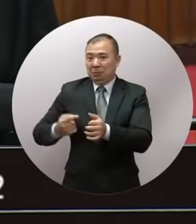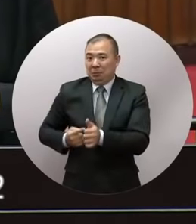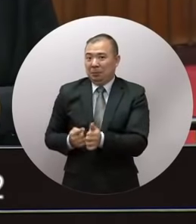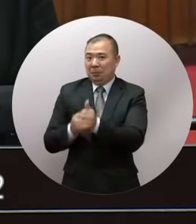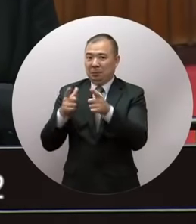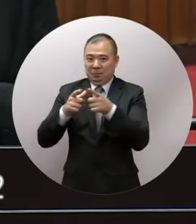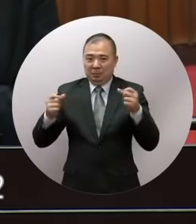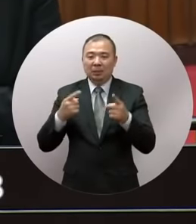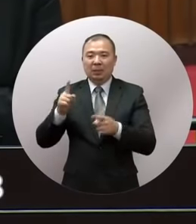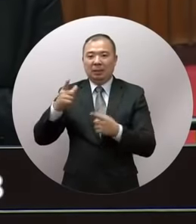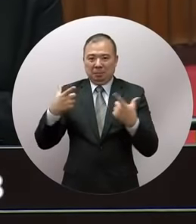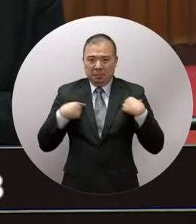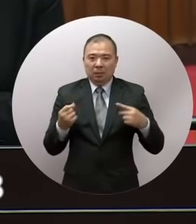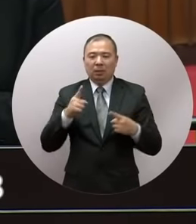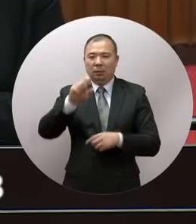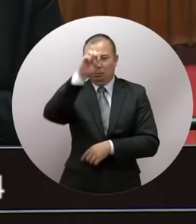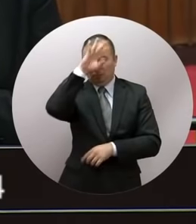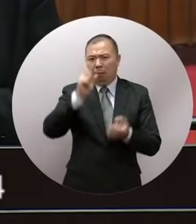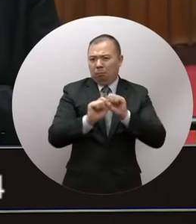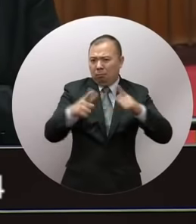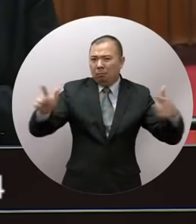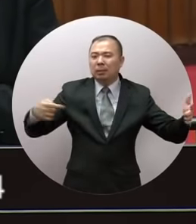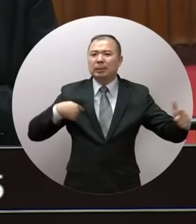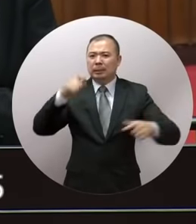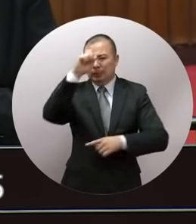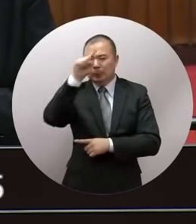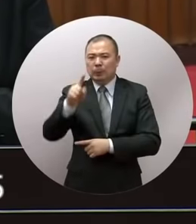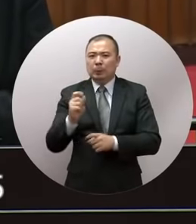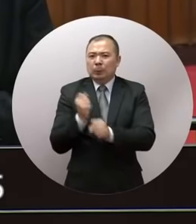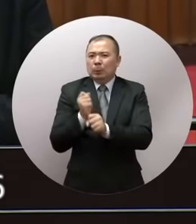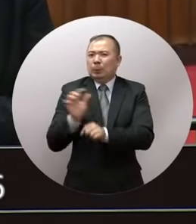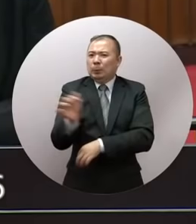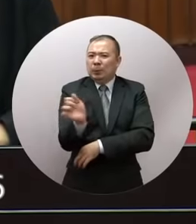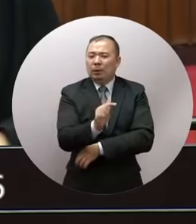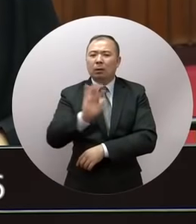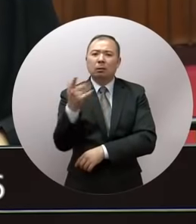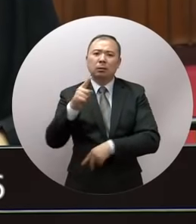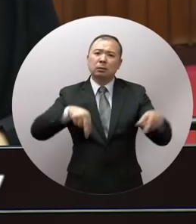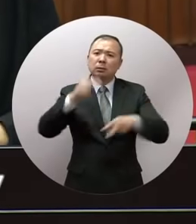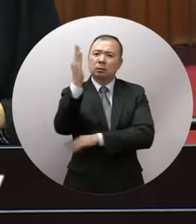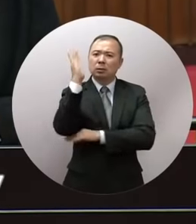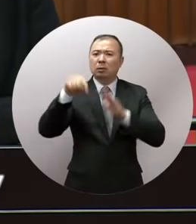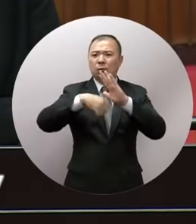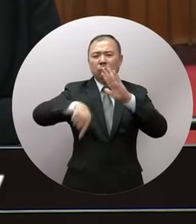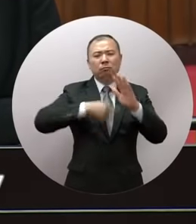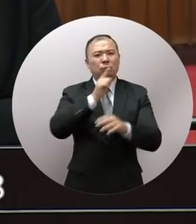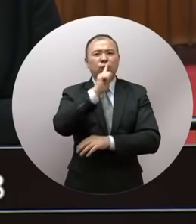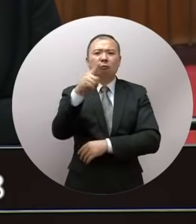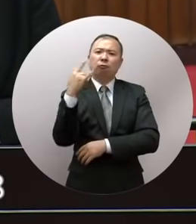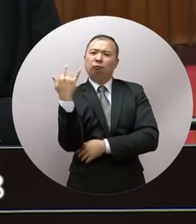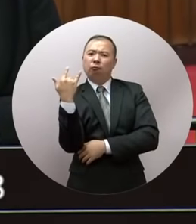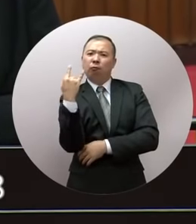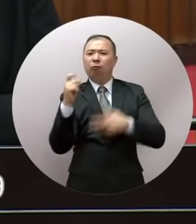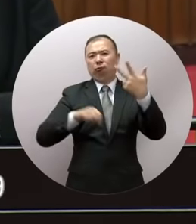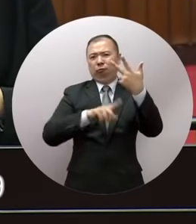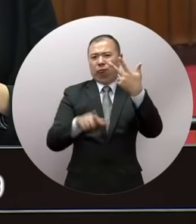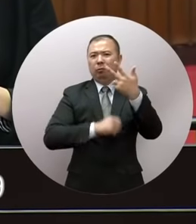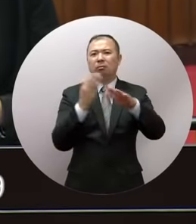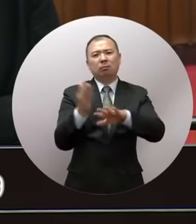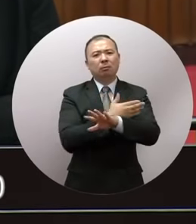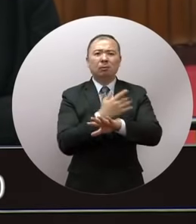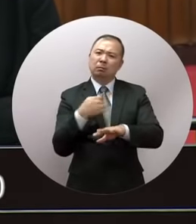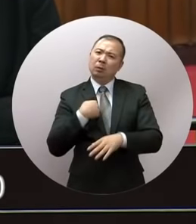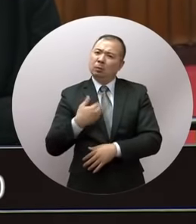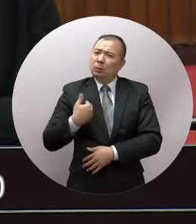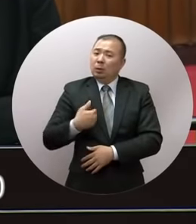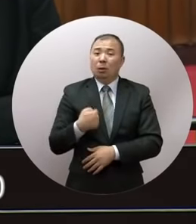够尽快推出，可是看起来那个行政院就说要7月才推出，所以我现在搞不清楚哈，我们现在到底还